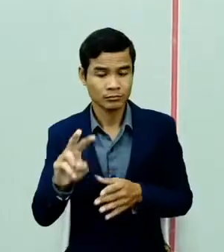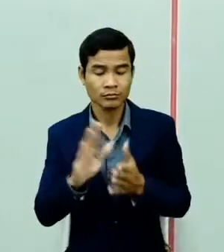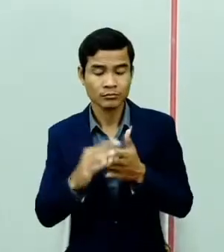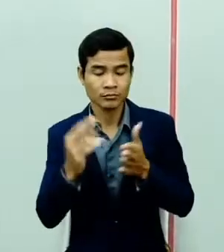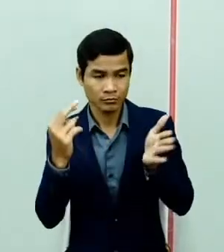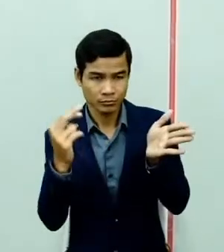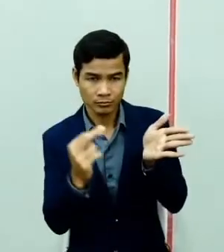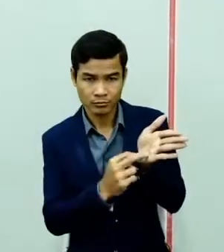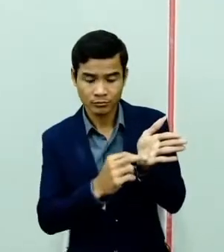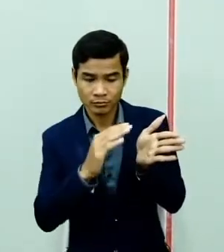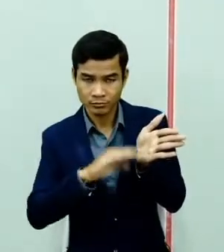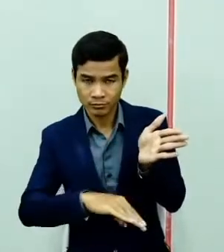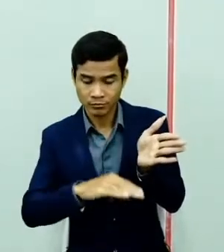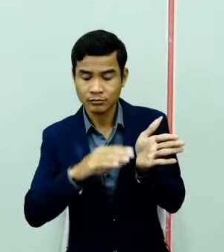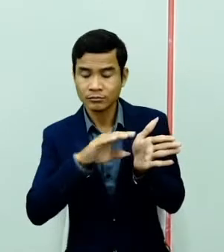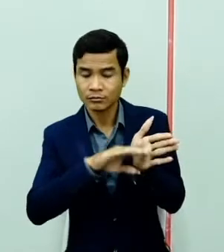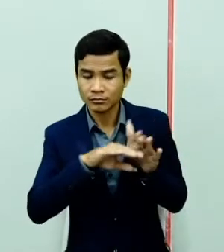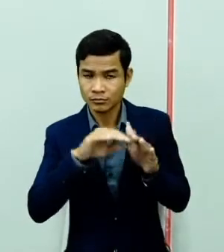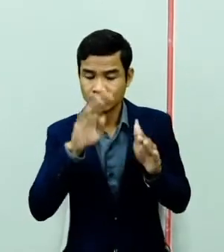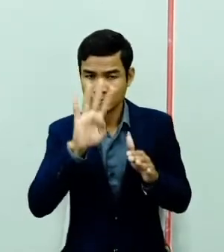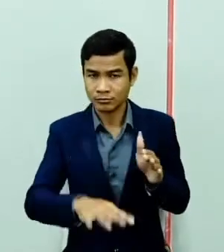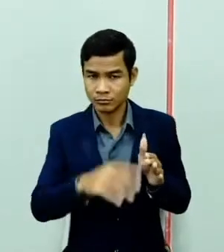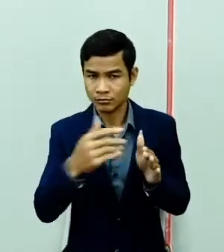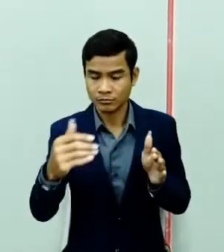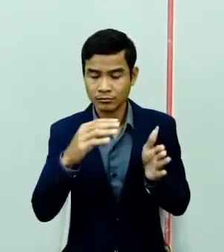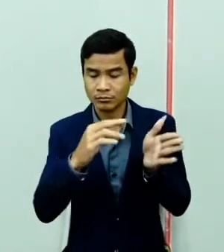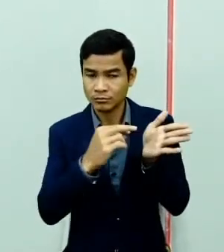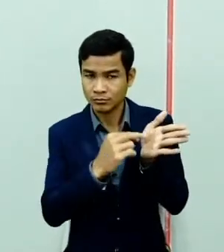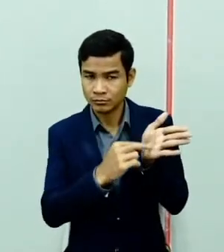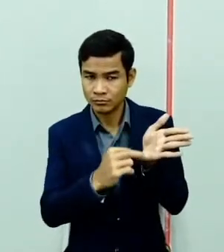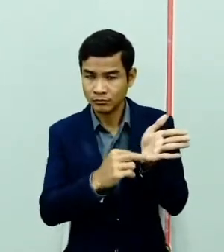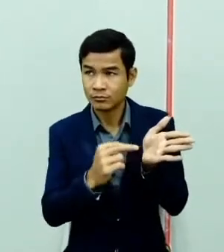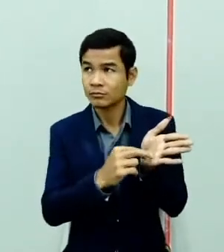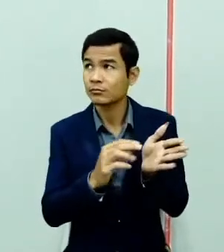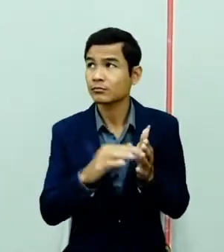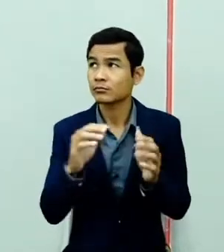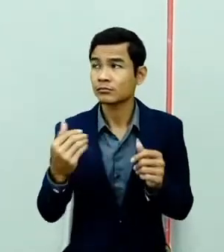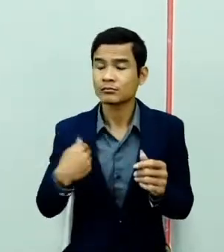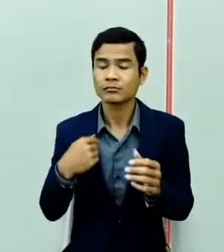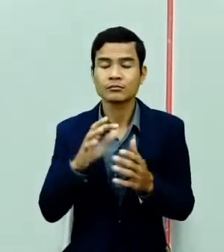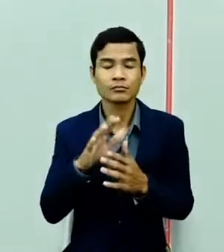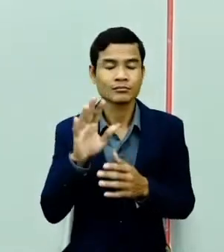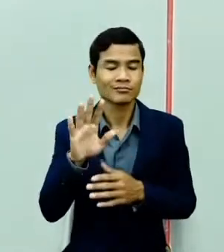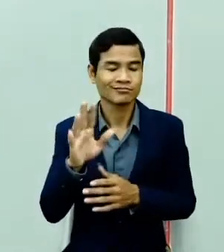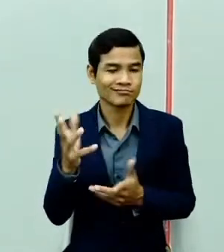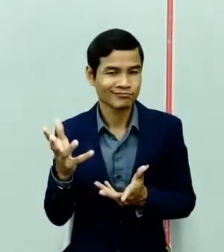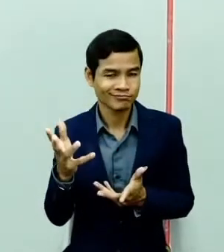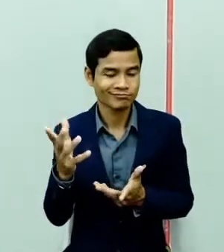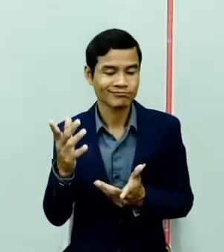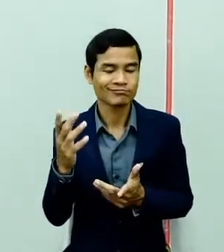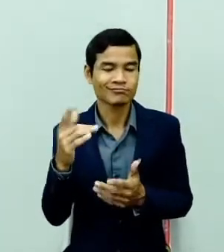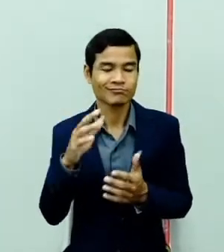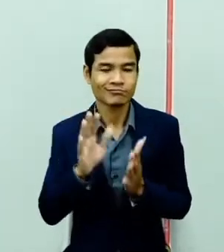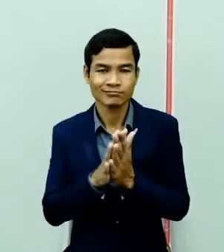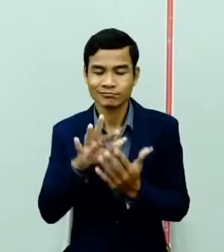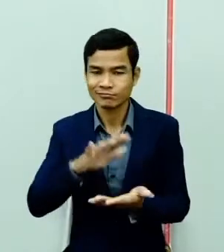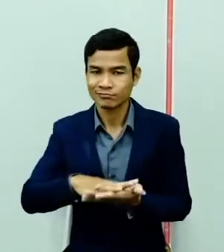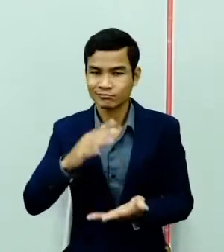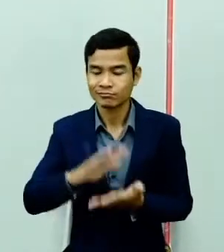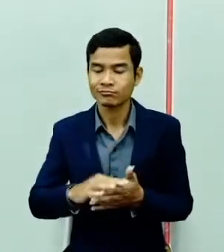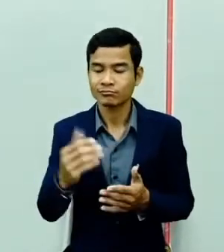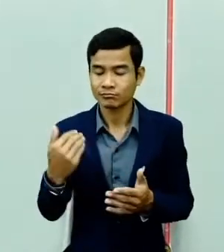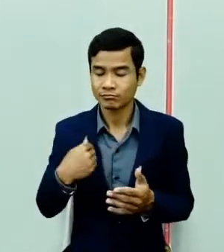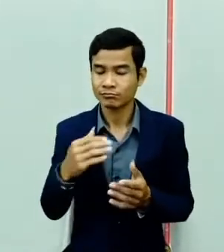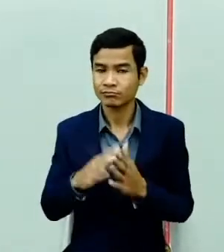ក្រោមនេះអញ្ចឹងគឺការអានគឺឃើញនេះតារាងរបស់កូនក៏មានពណ៌ដែរណាគឺកំណត់ថាជាជាអ្នកពូអនិ